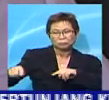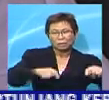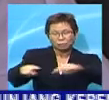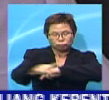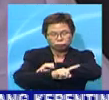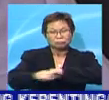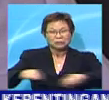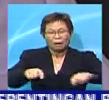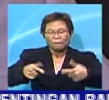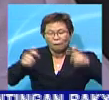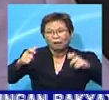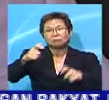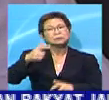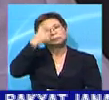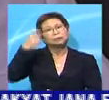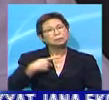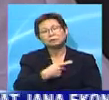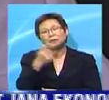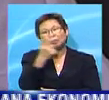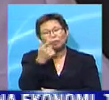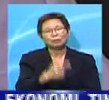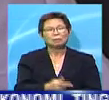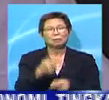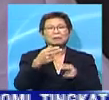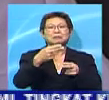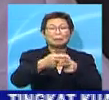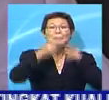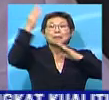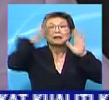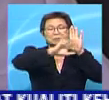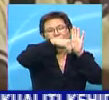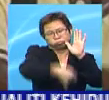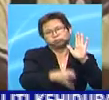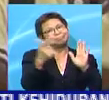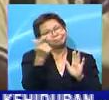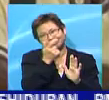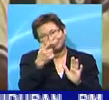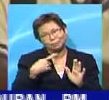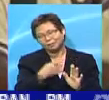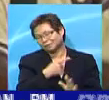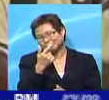Kerana kita tidak mahu nama baik negara kita ini terjejas.